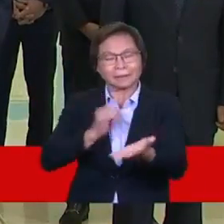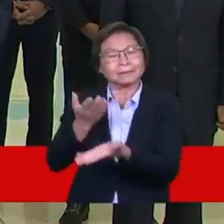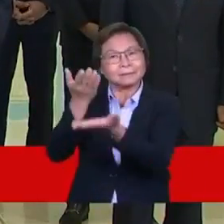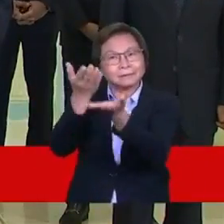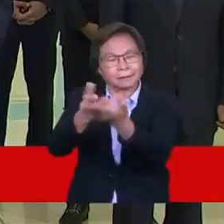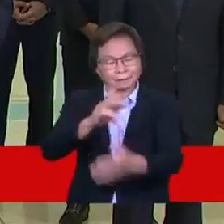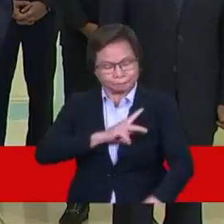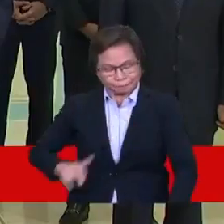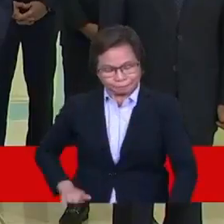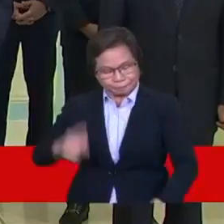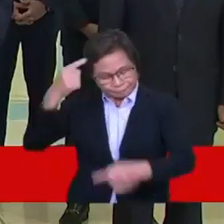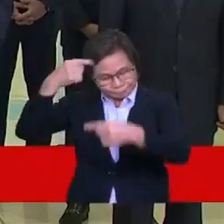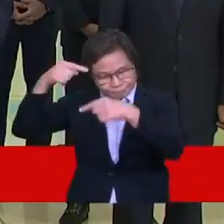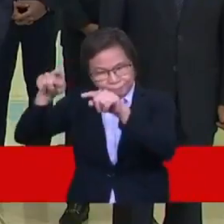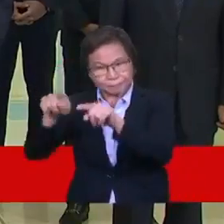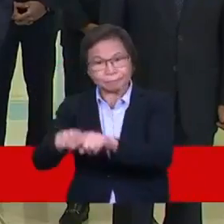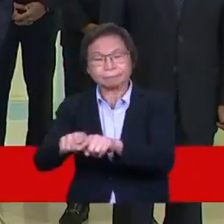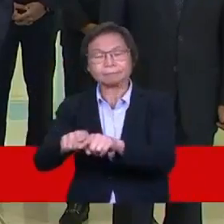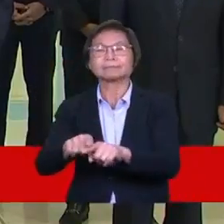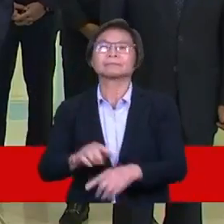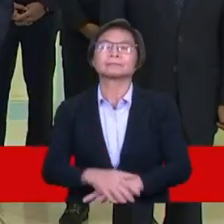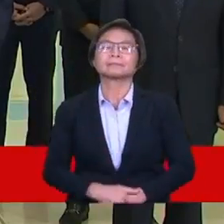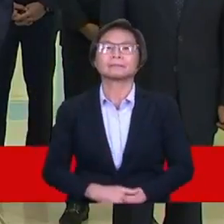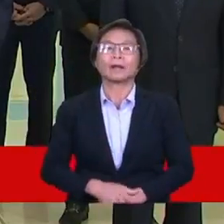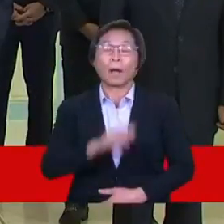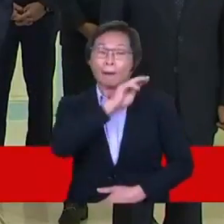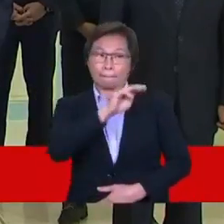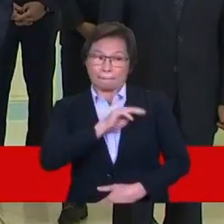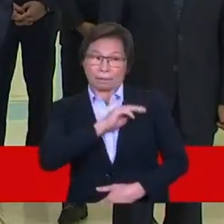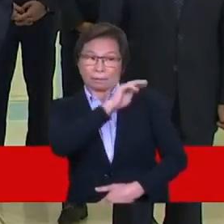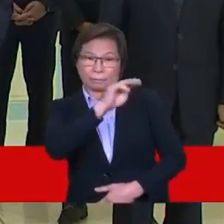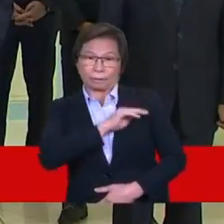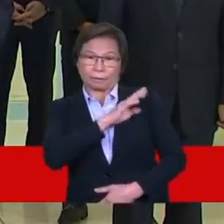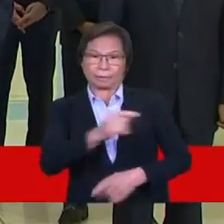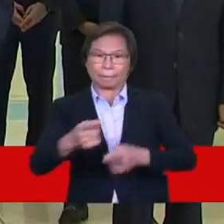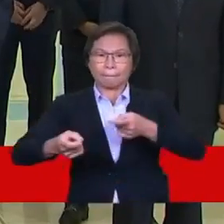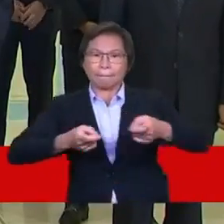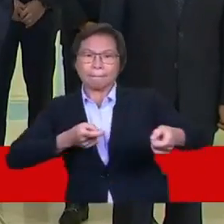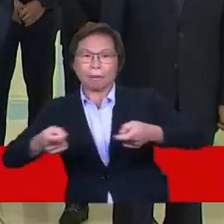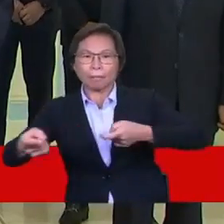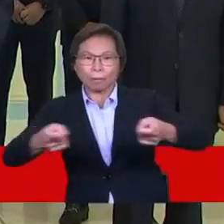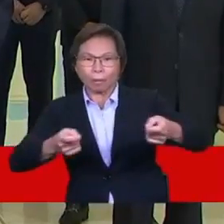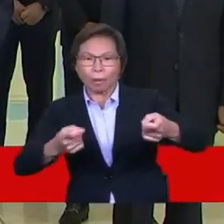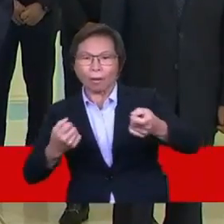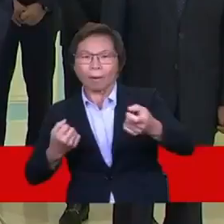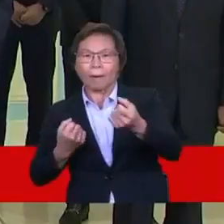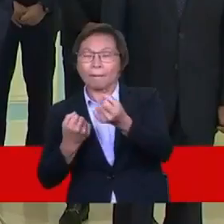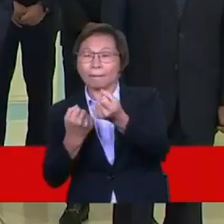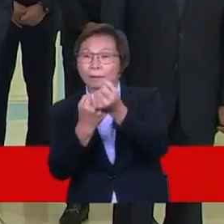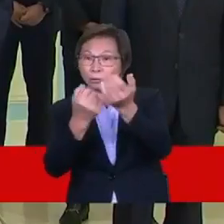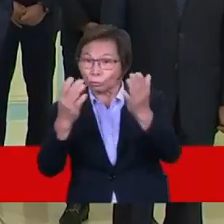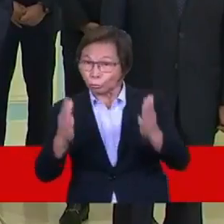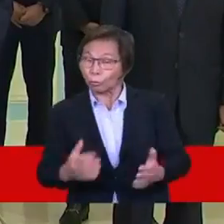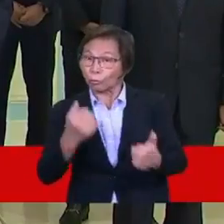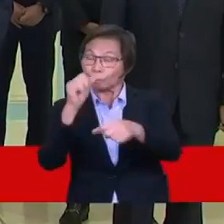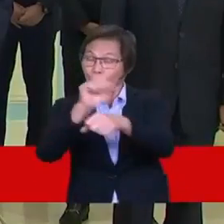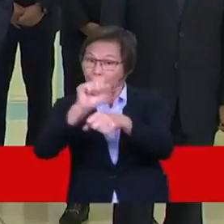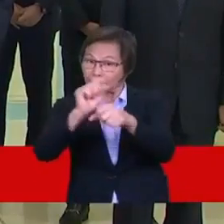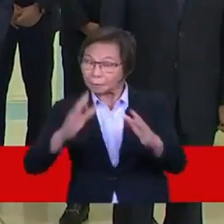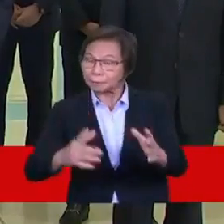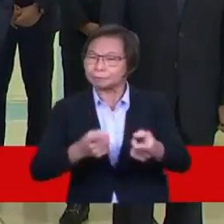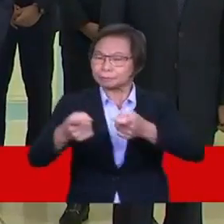ini Hai sementara itu jemaah menteri dan pentadbiran Jenderal pentaksiran kerajaan